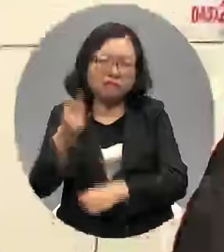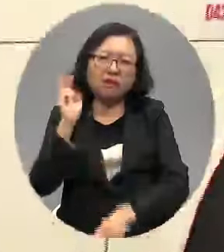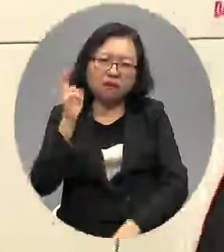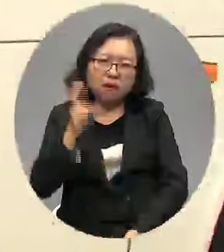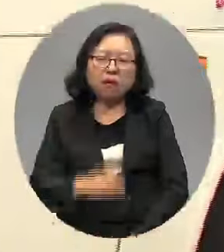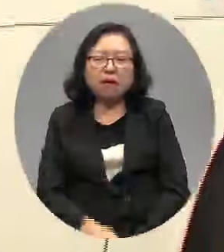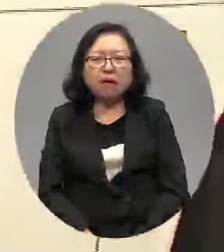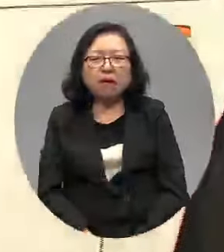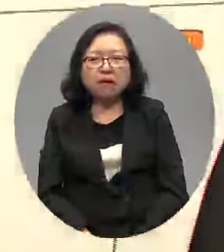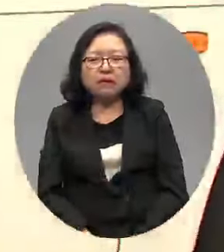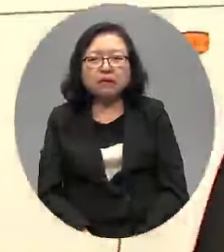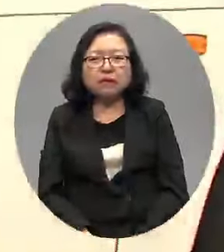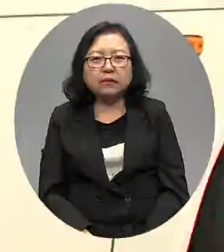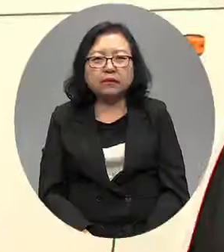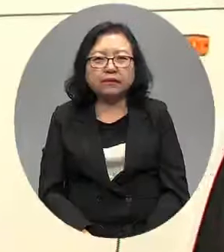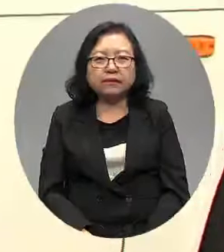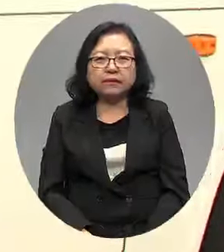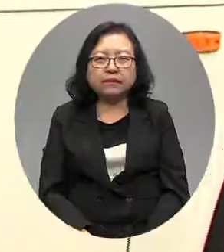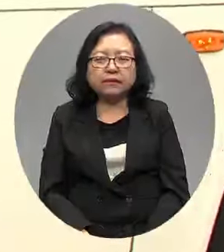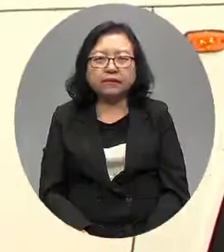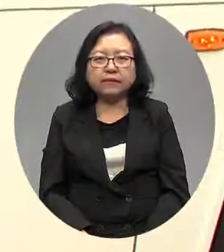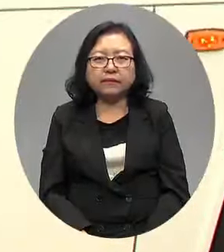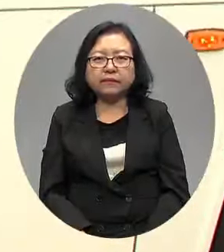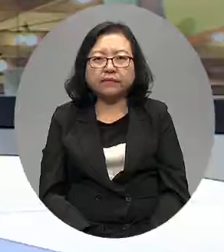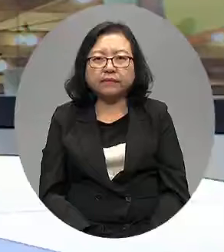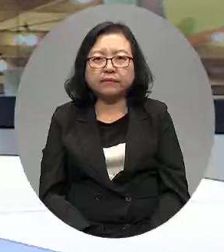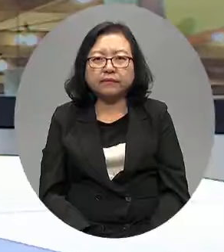보입니다. MBC 뉴스 허재입니다.